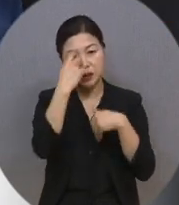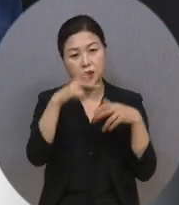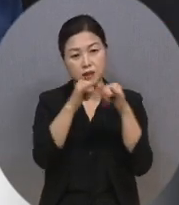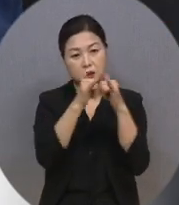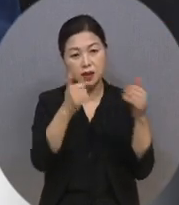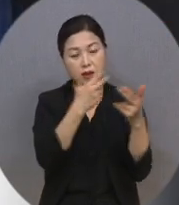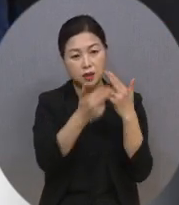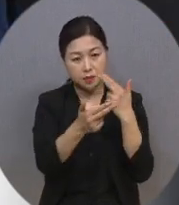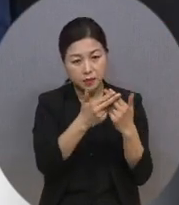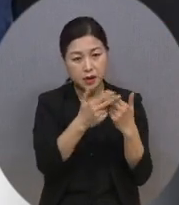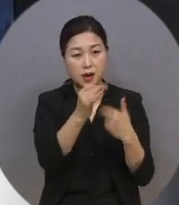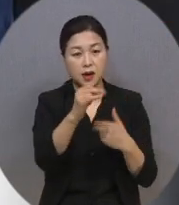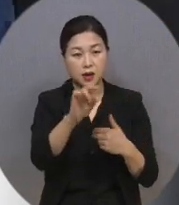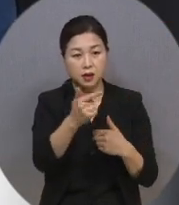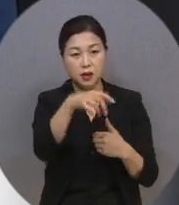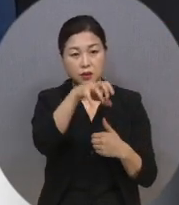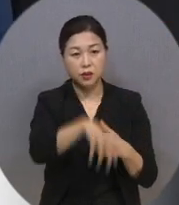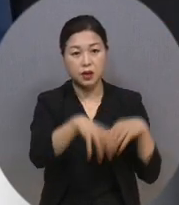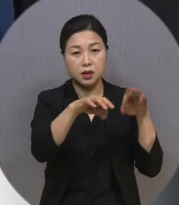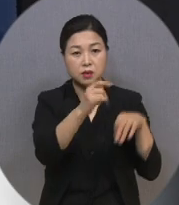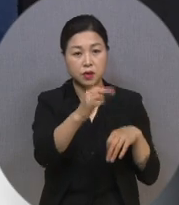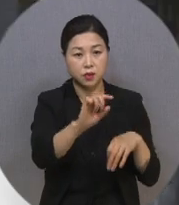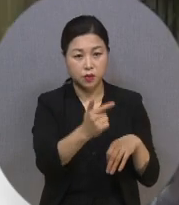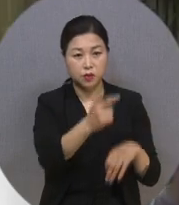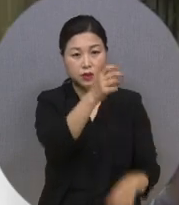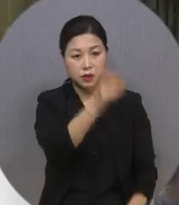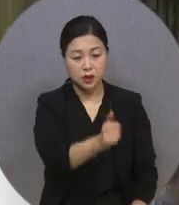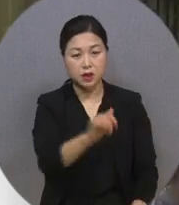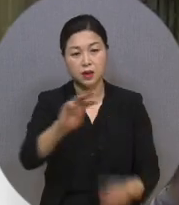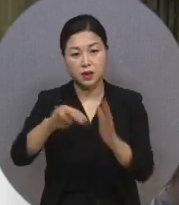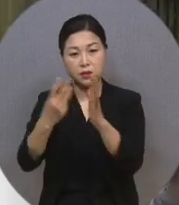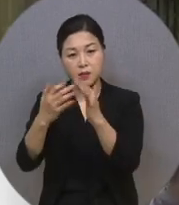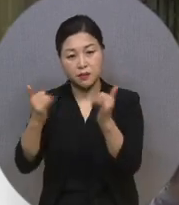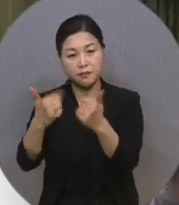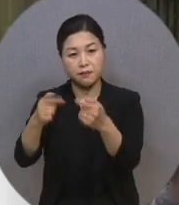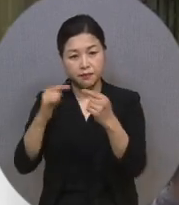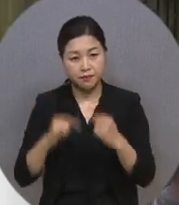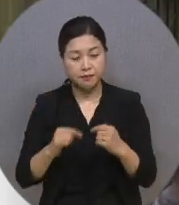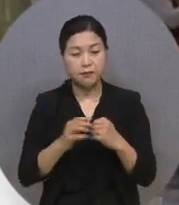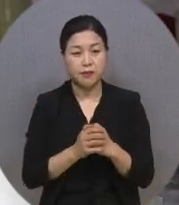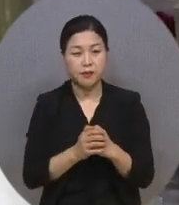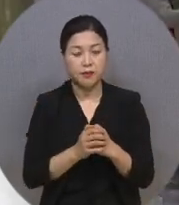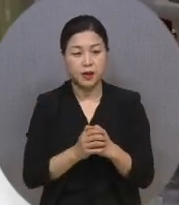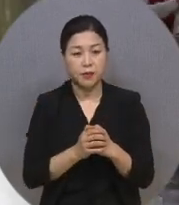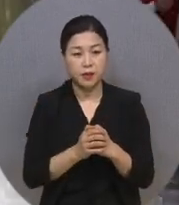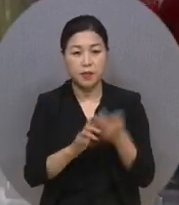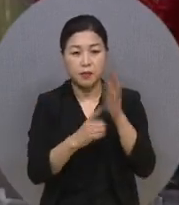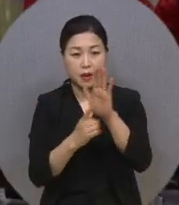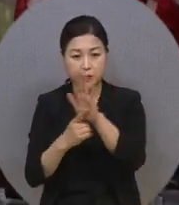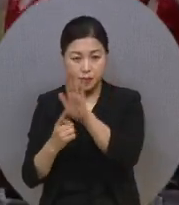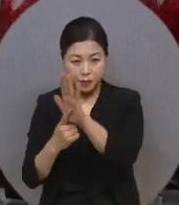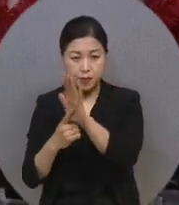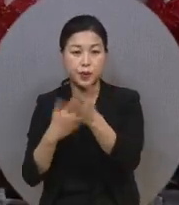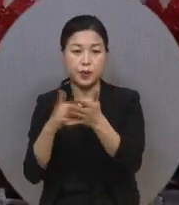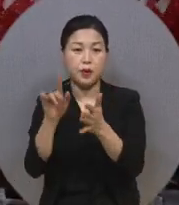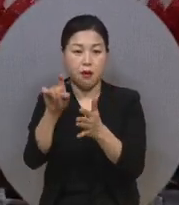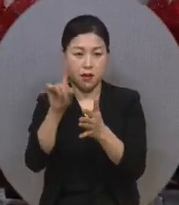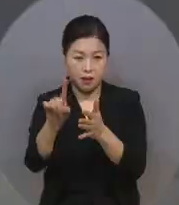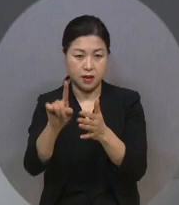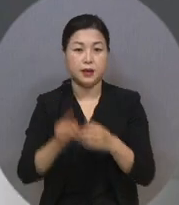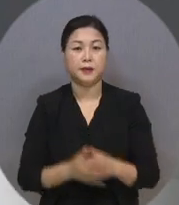충남시각장애인협회 아산시지회 김영돈 회장과 300여 명이 참석한 가운데 11개 프로그램 발표회를